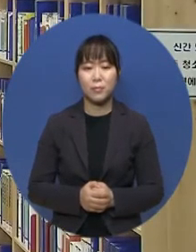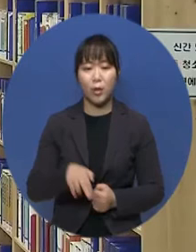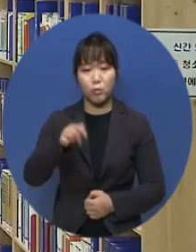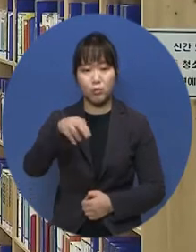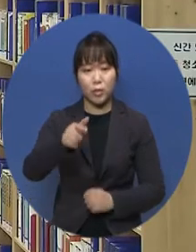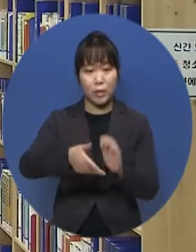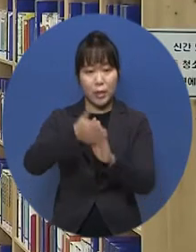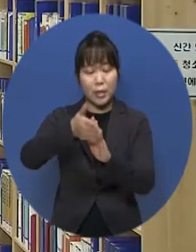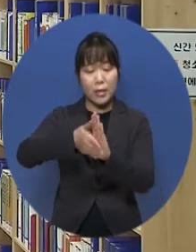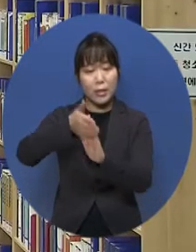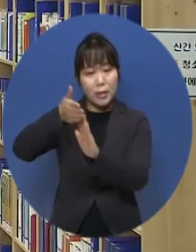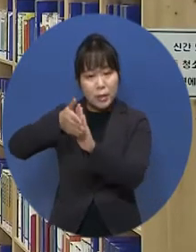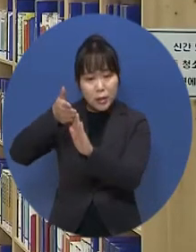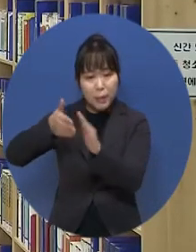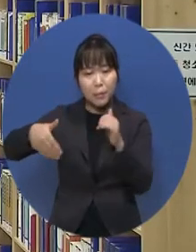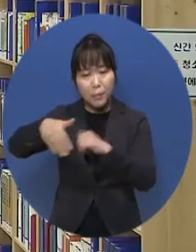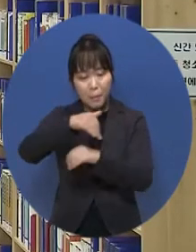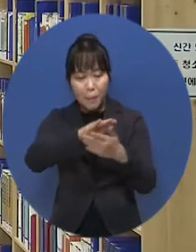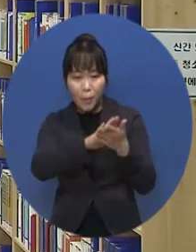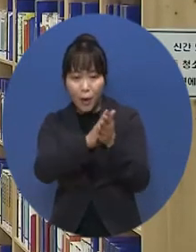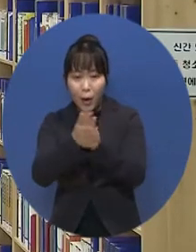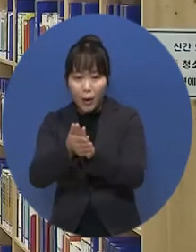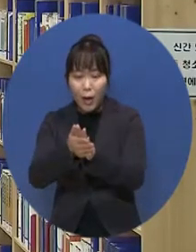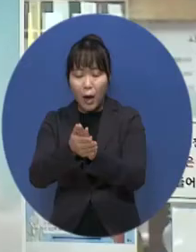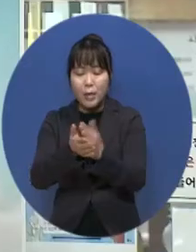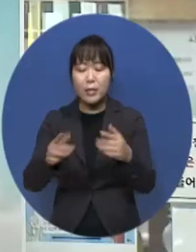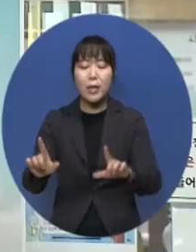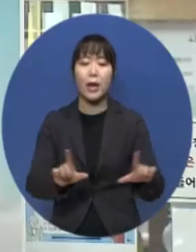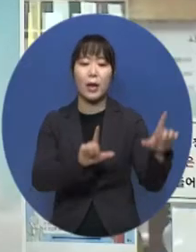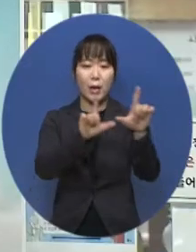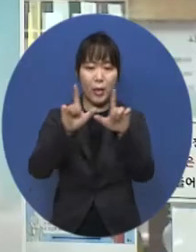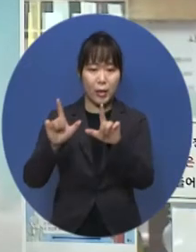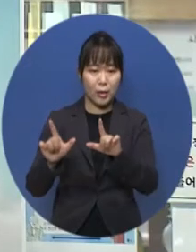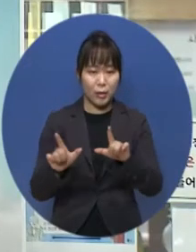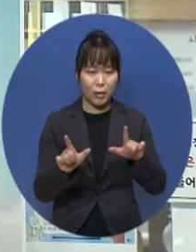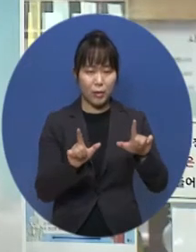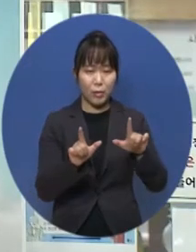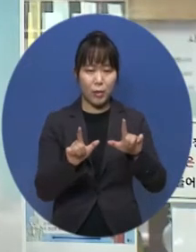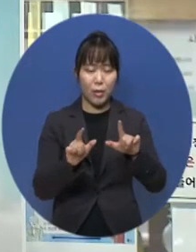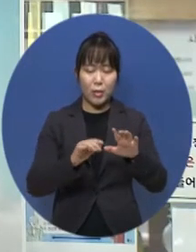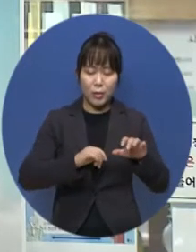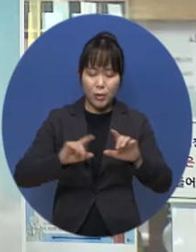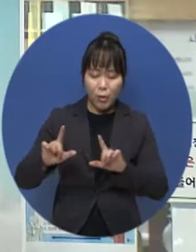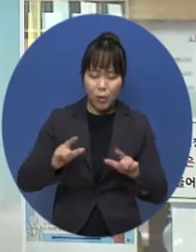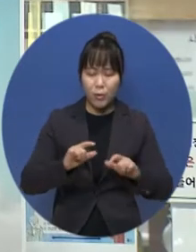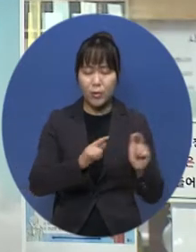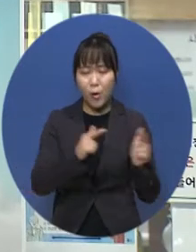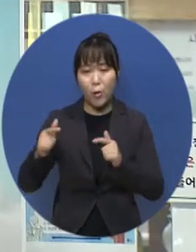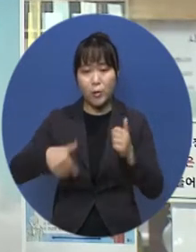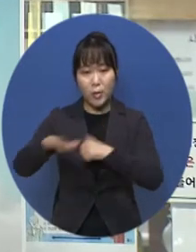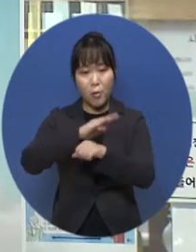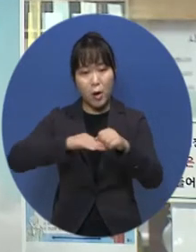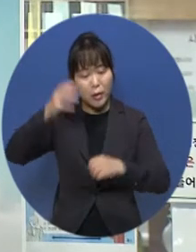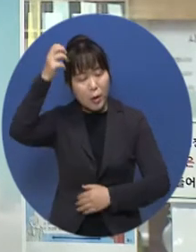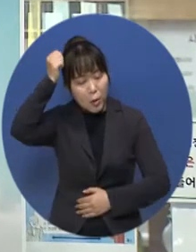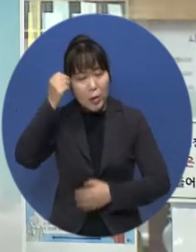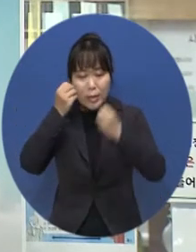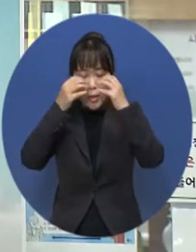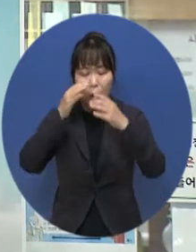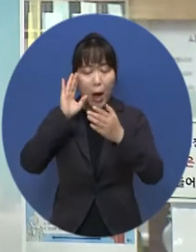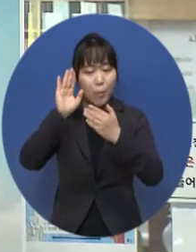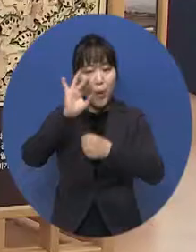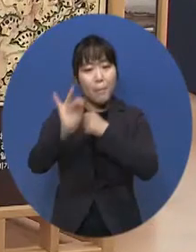순천시가 시의 변천과 순천 시민들이 걸어왔던 격동과 도약의 삶을 기억하고 새로운 100년을